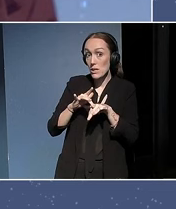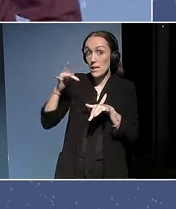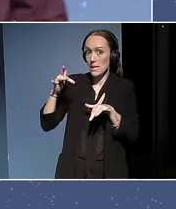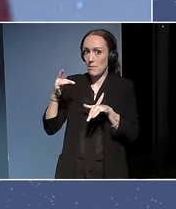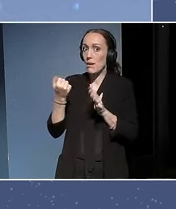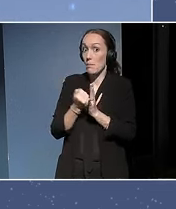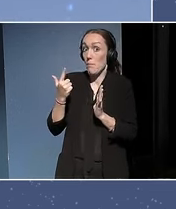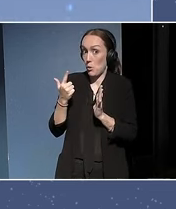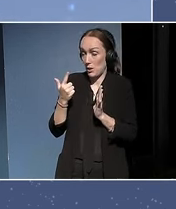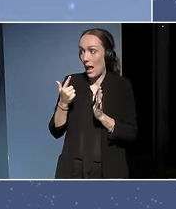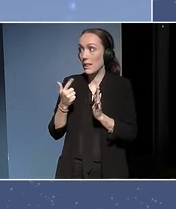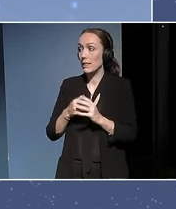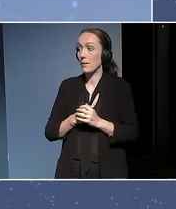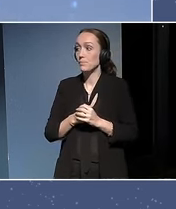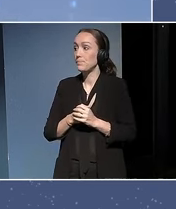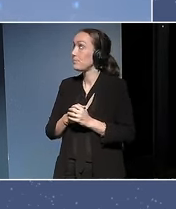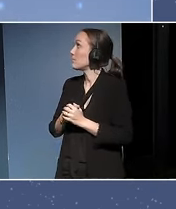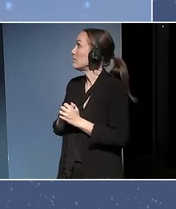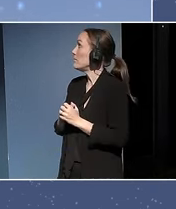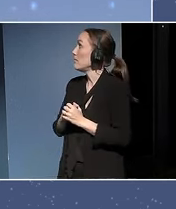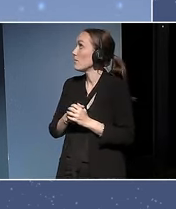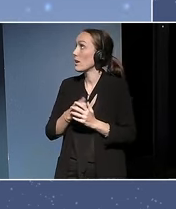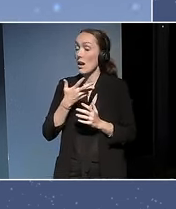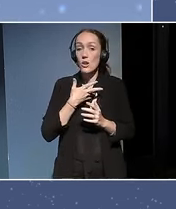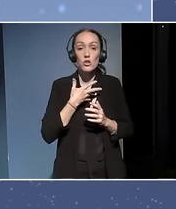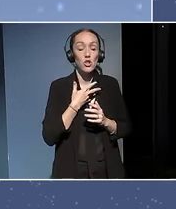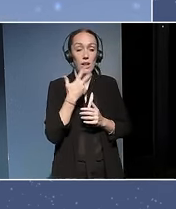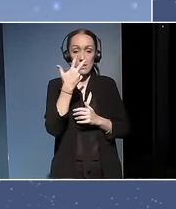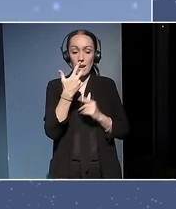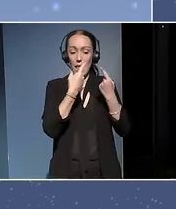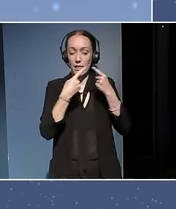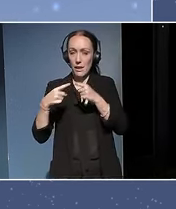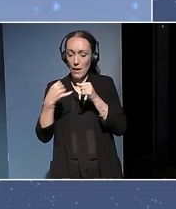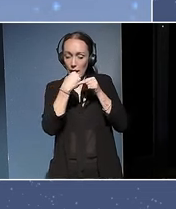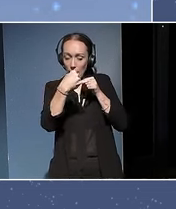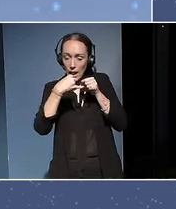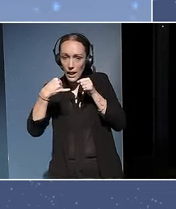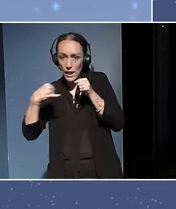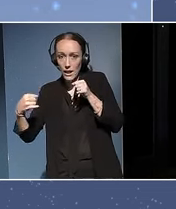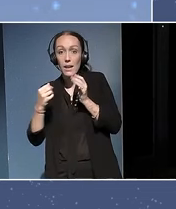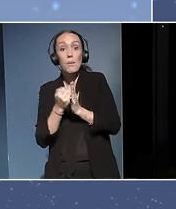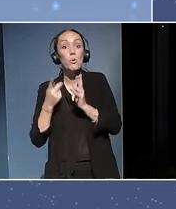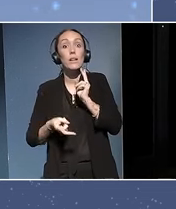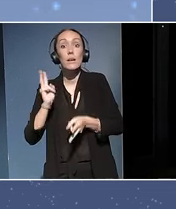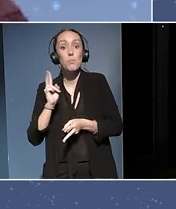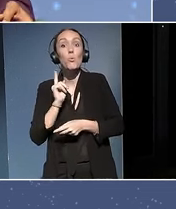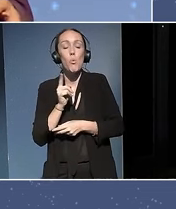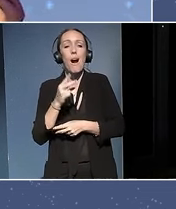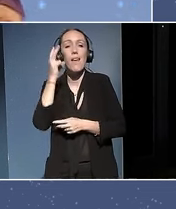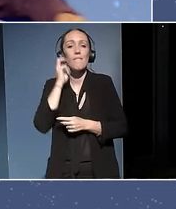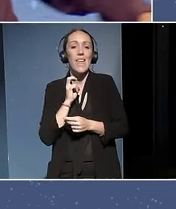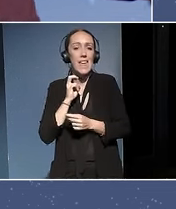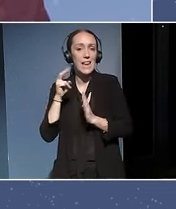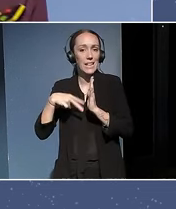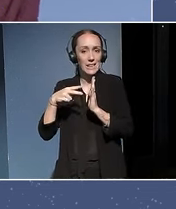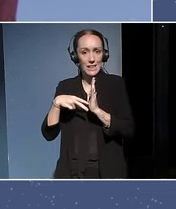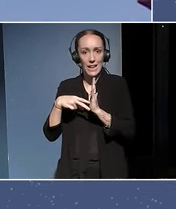trigemino ma lasciamo perdere Sono tre rami principali il più importante dei quali è quello in verde ed è